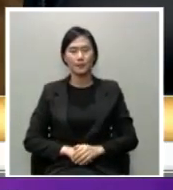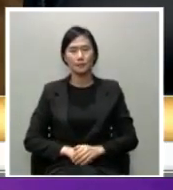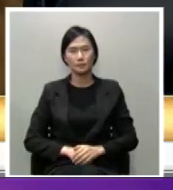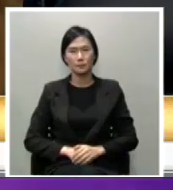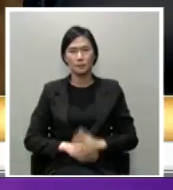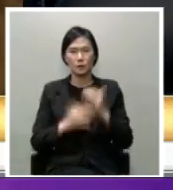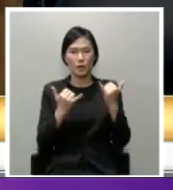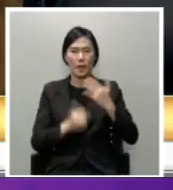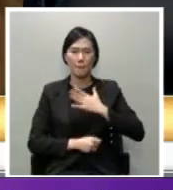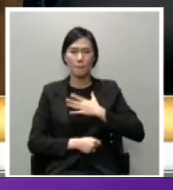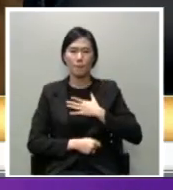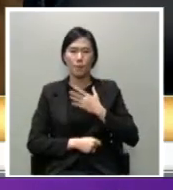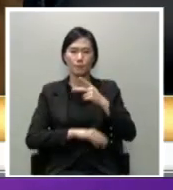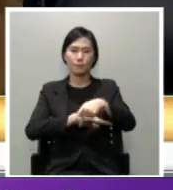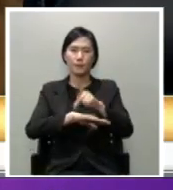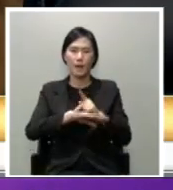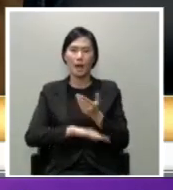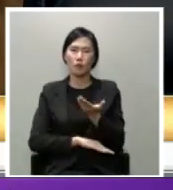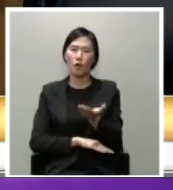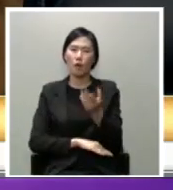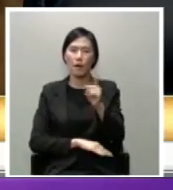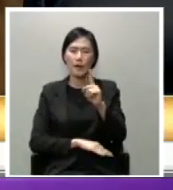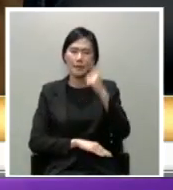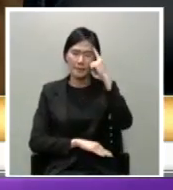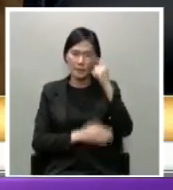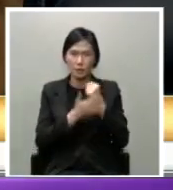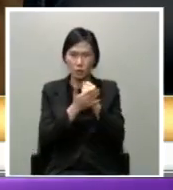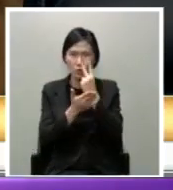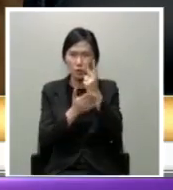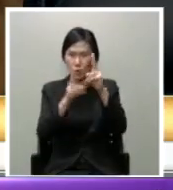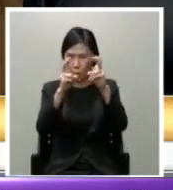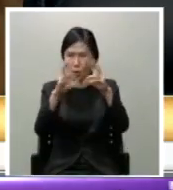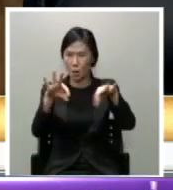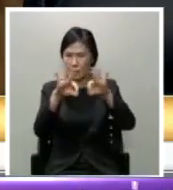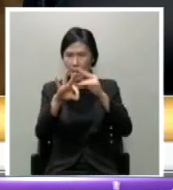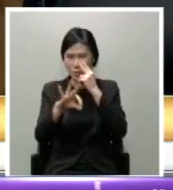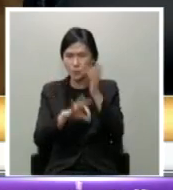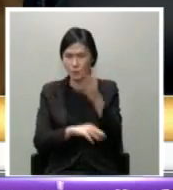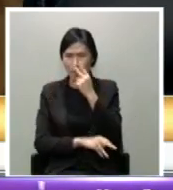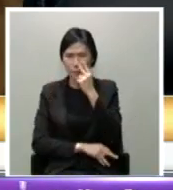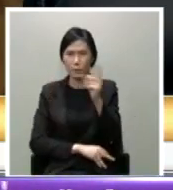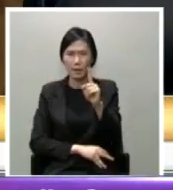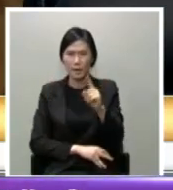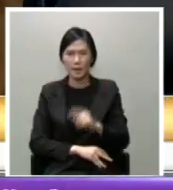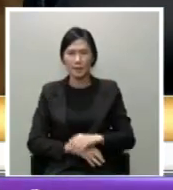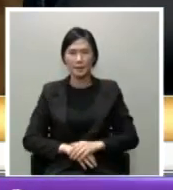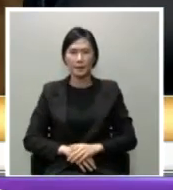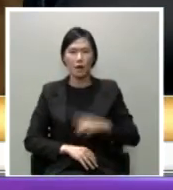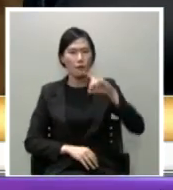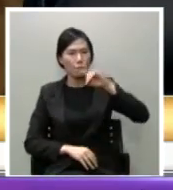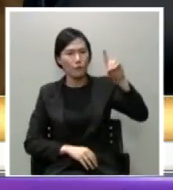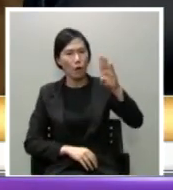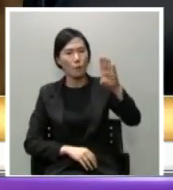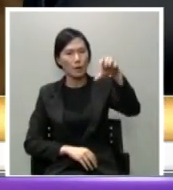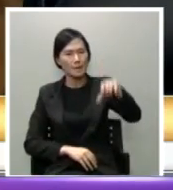ผมใคร่ขอให้ท่านประธานช่วยดูอีกประเด็นหนึ่งกอีสมบัติแค่ฟ้องบริษัท